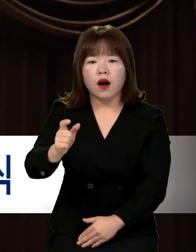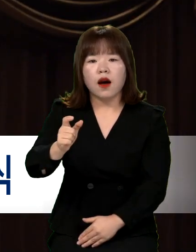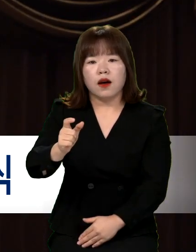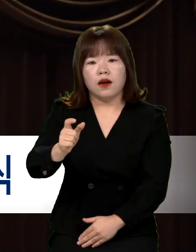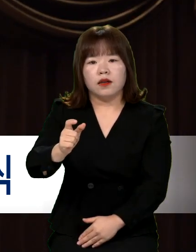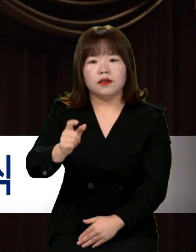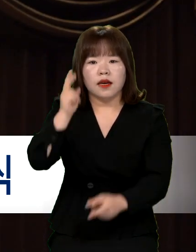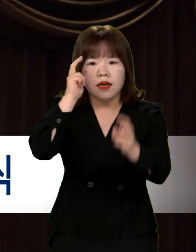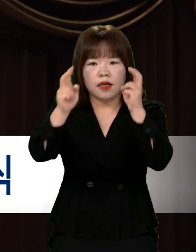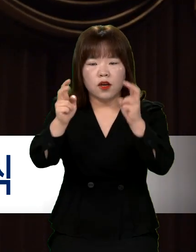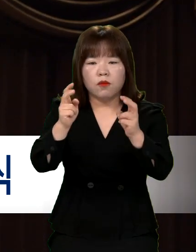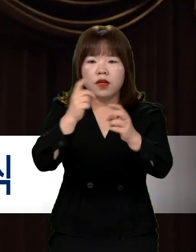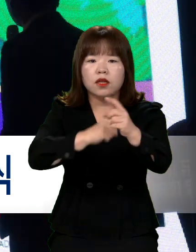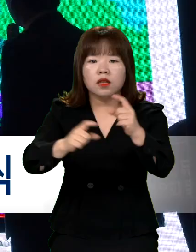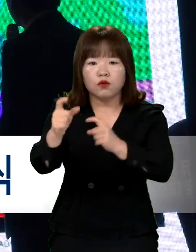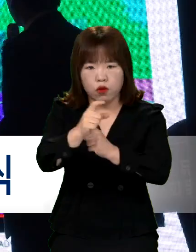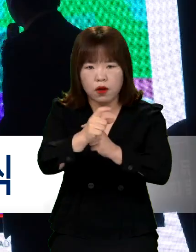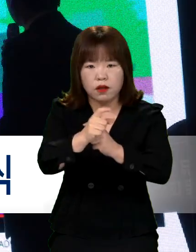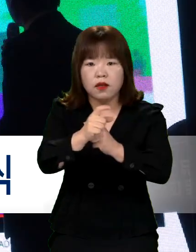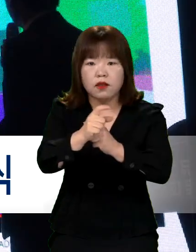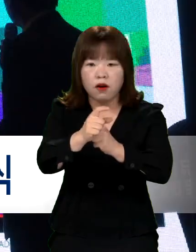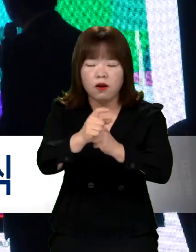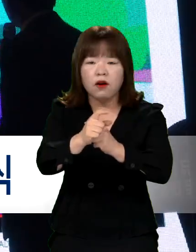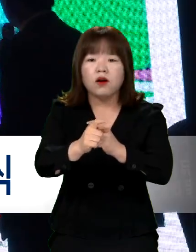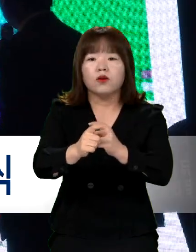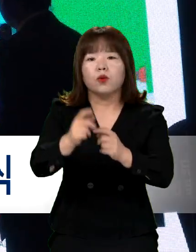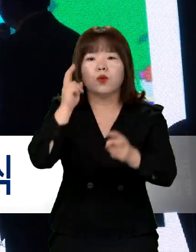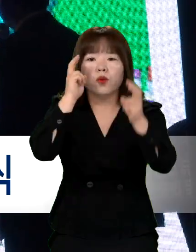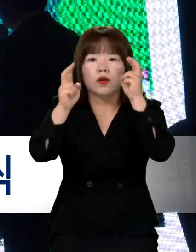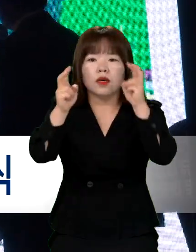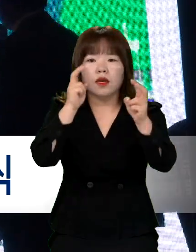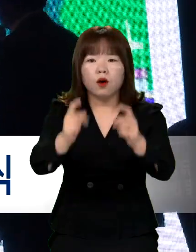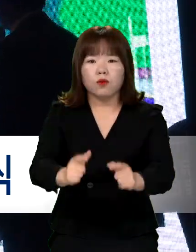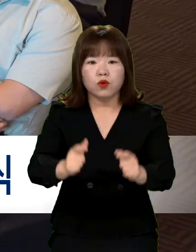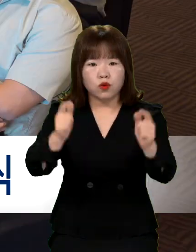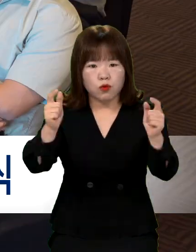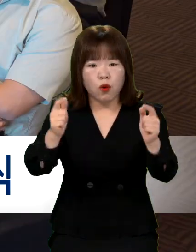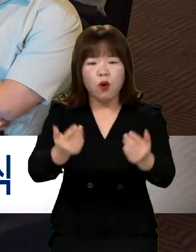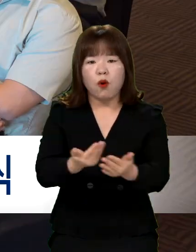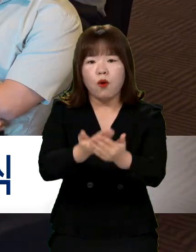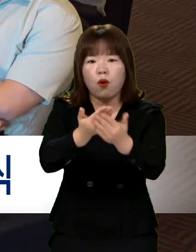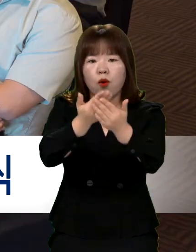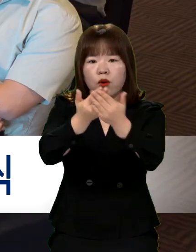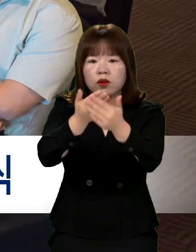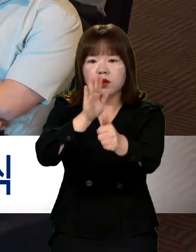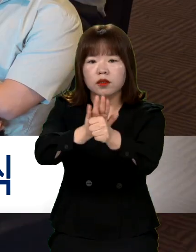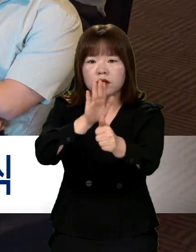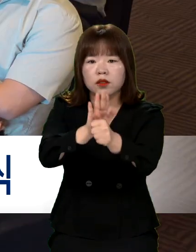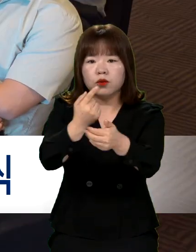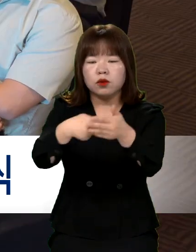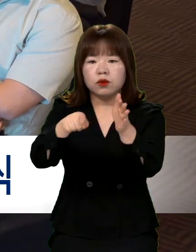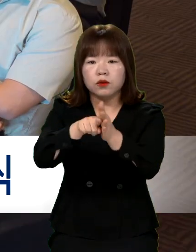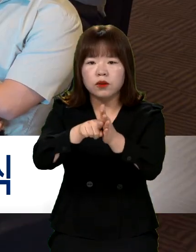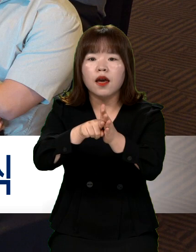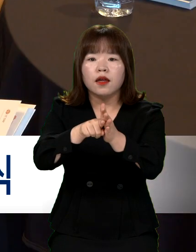예비 유망 강소기업이 새롭게 추가돼 선정의 폭이 넓어졌으며, 기업 규모 및 성장